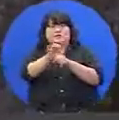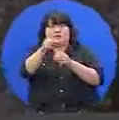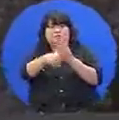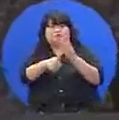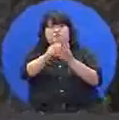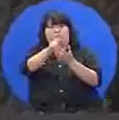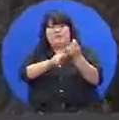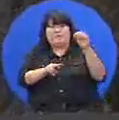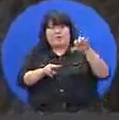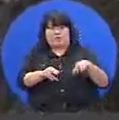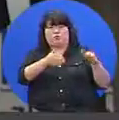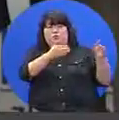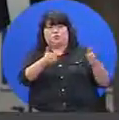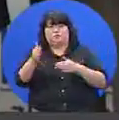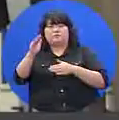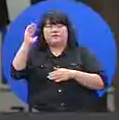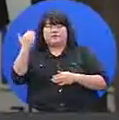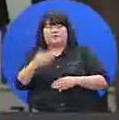코너도 마련됩니다.